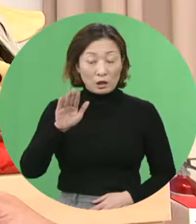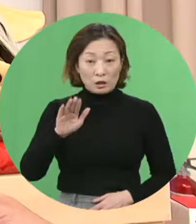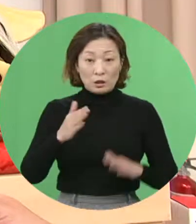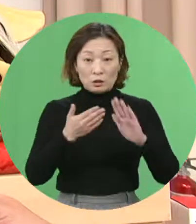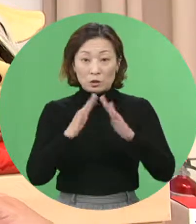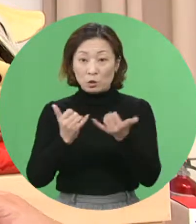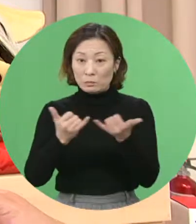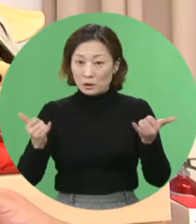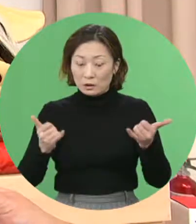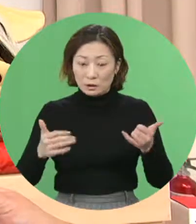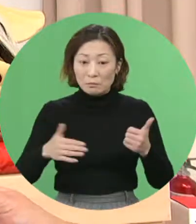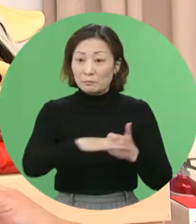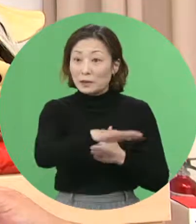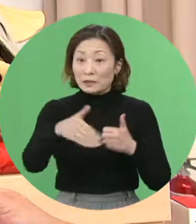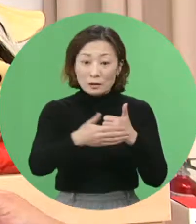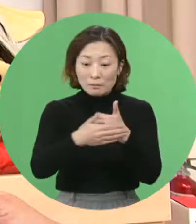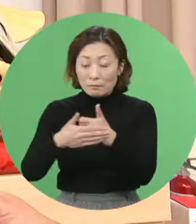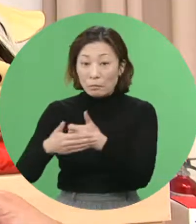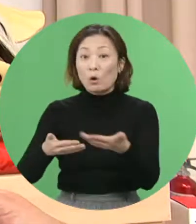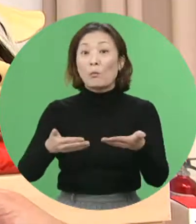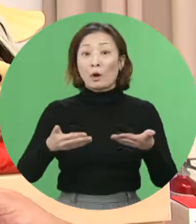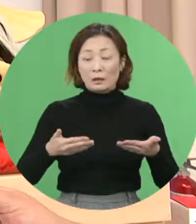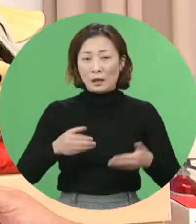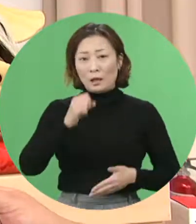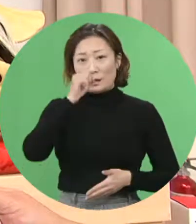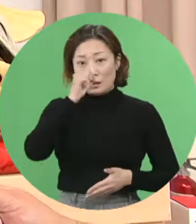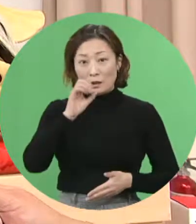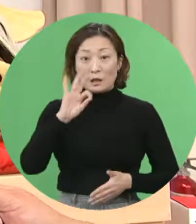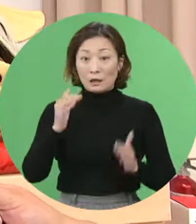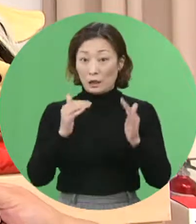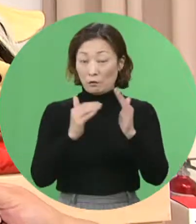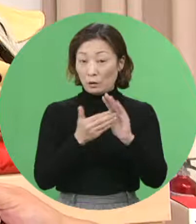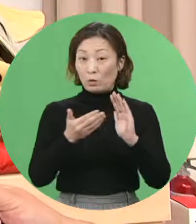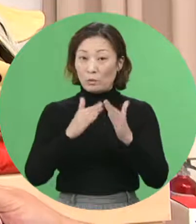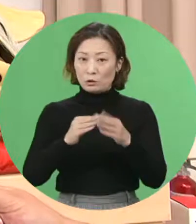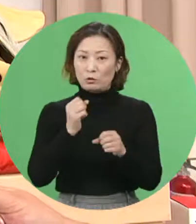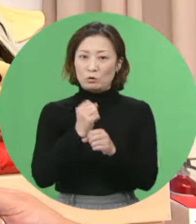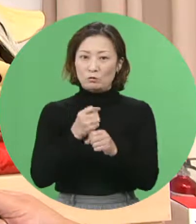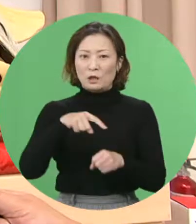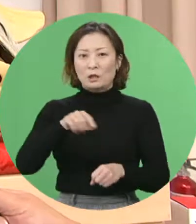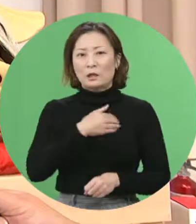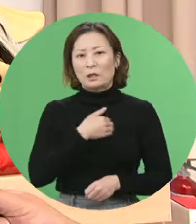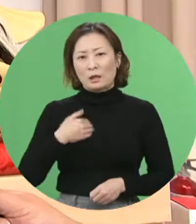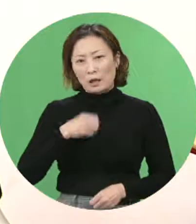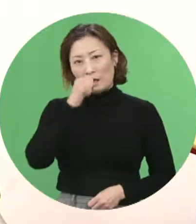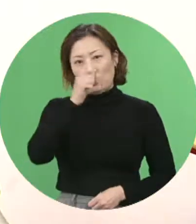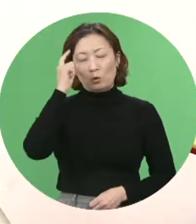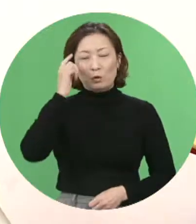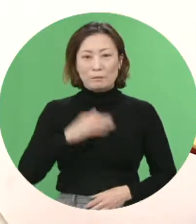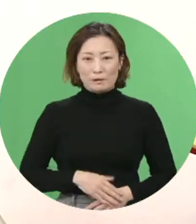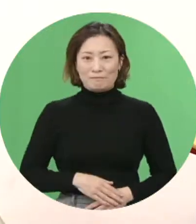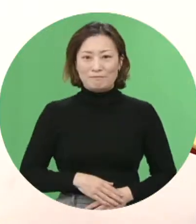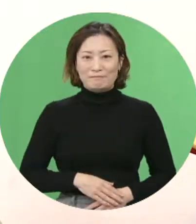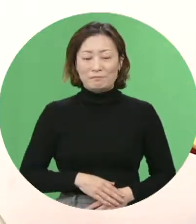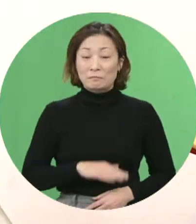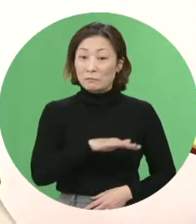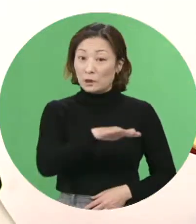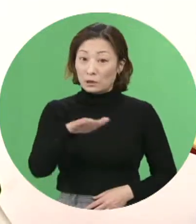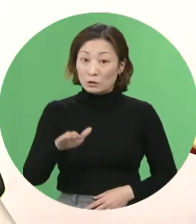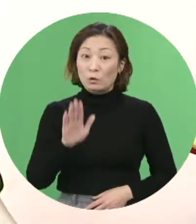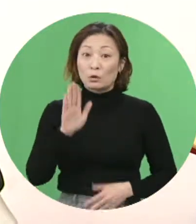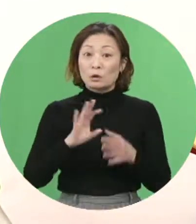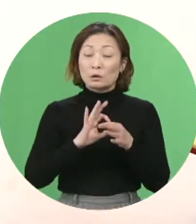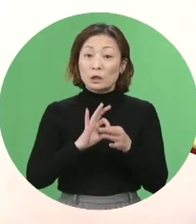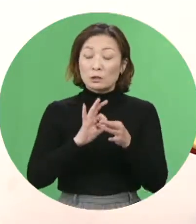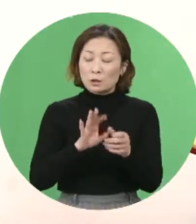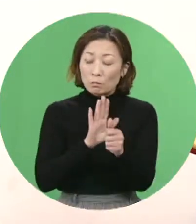さんの協力を得て本当にいい金岩を作っていけたらなというふうに思います。皆さんの今後の手続